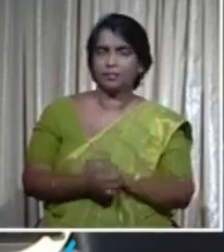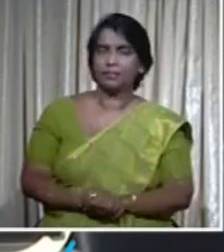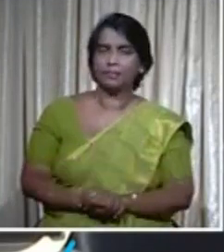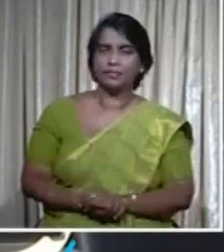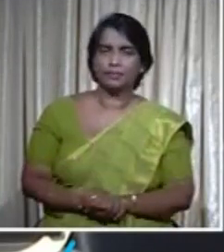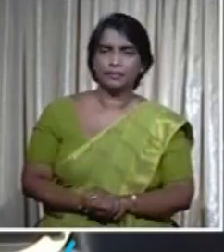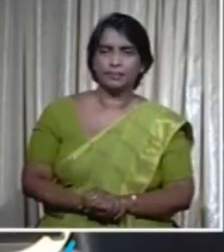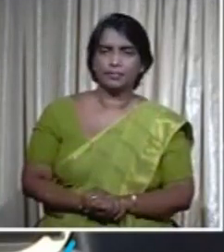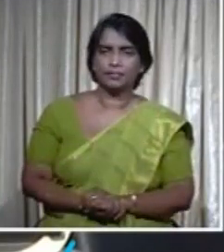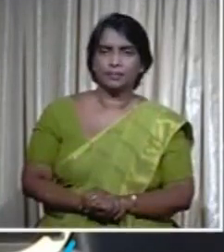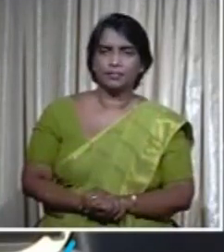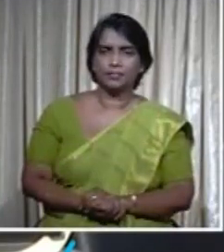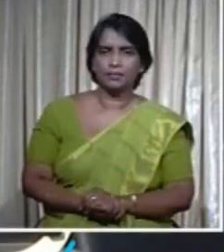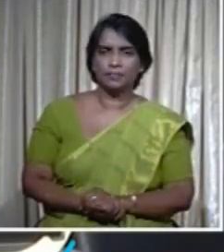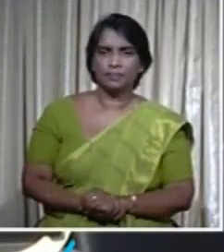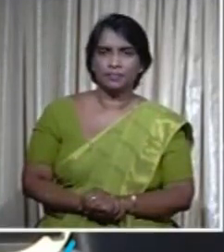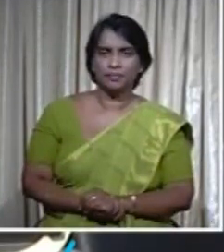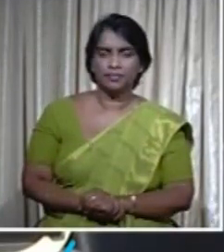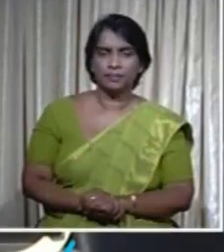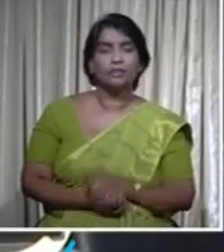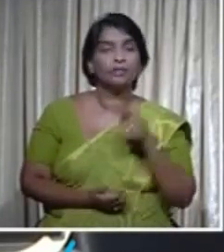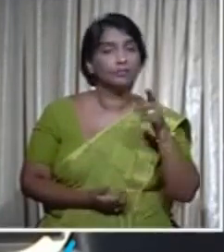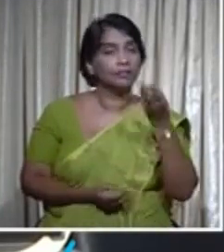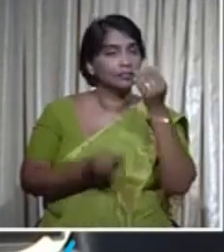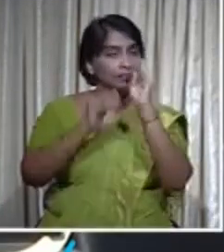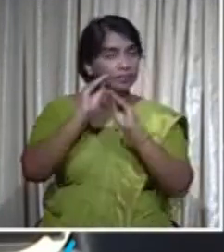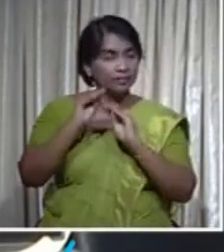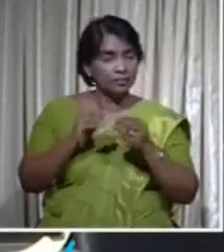வரவு செலவு திட்டத்திலே எங்களுடைய சாதாரண மக்கள்